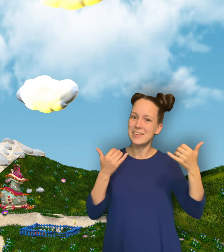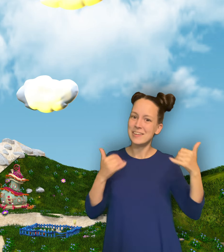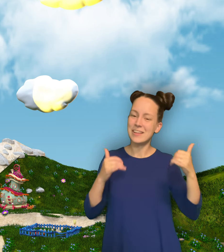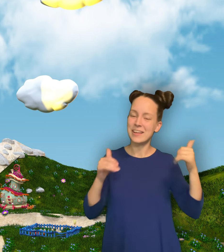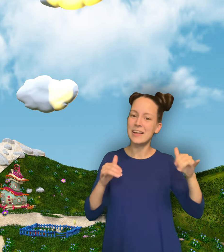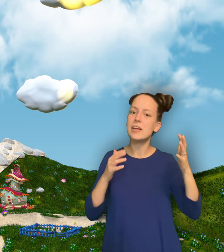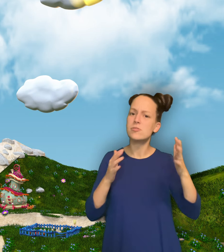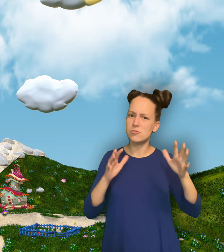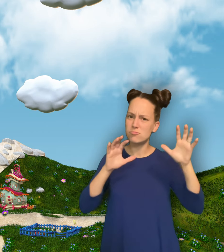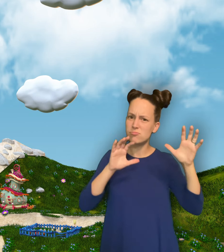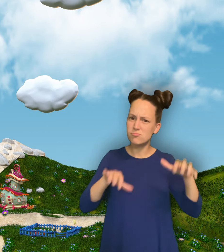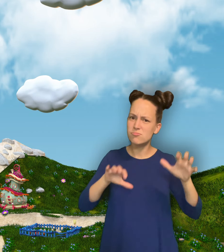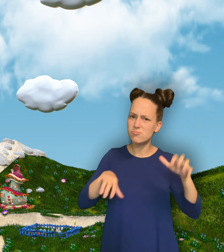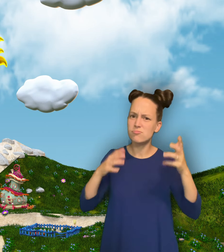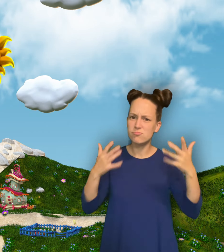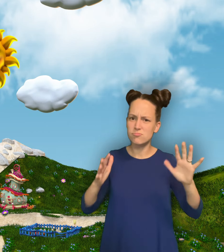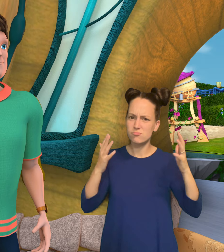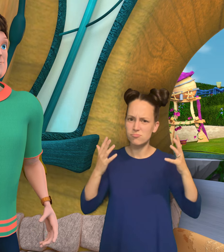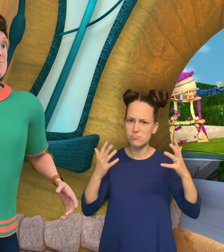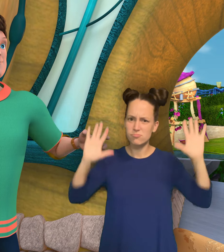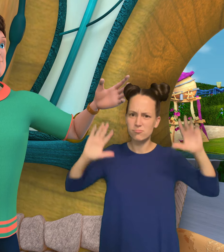たいああ